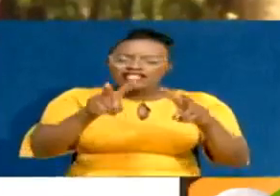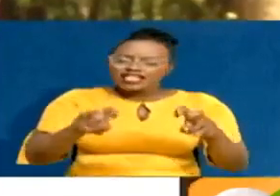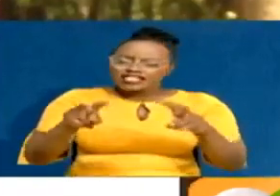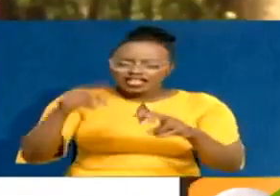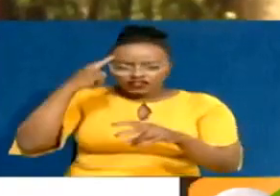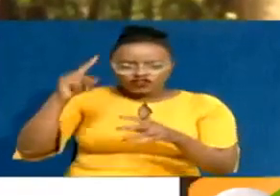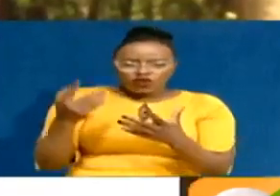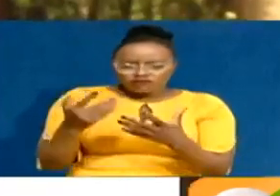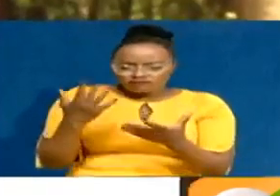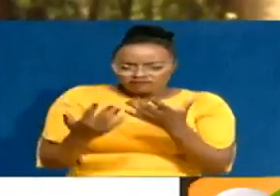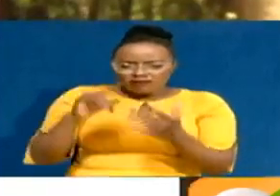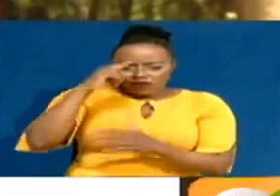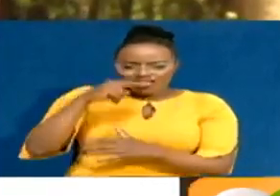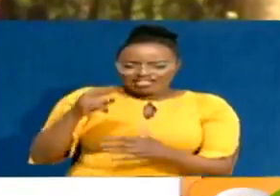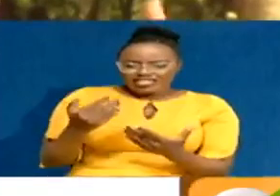sera